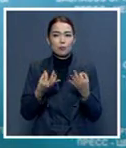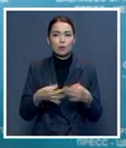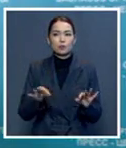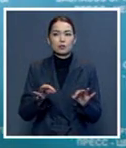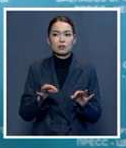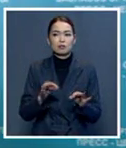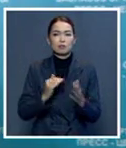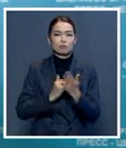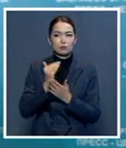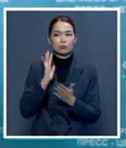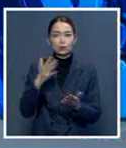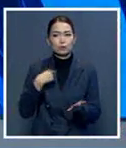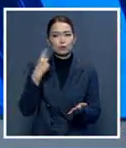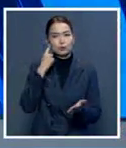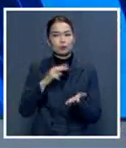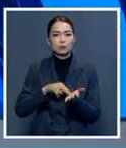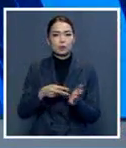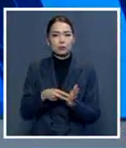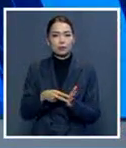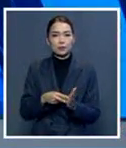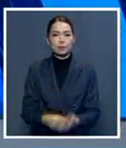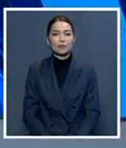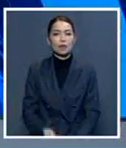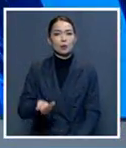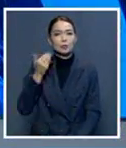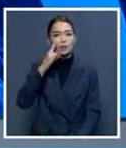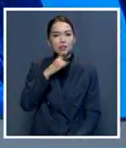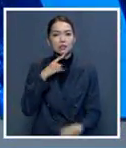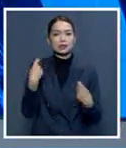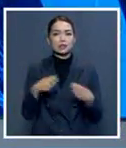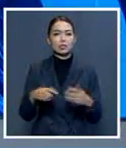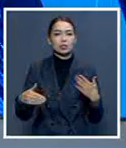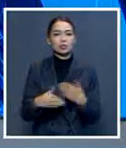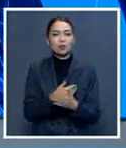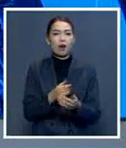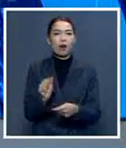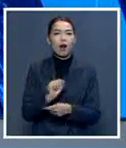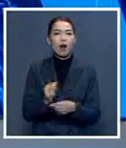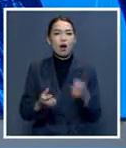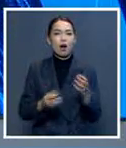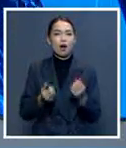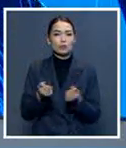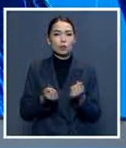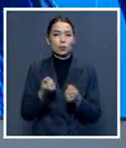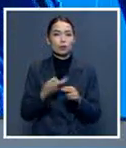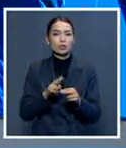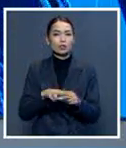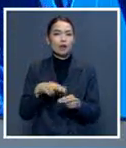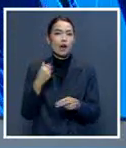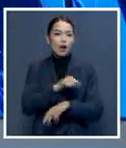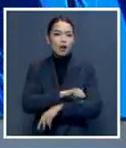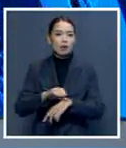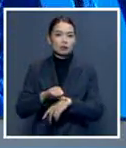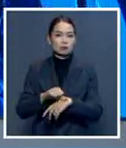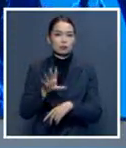атсалысуымыз керек деп ойлаймын. Былтыр Қазақстанда сатылған жаңа автокөліктердің жартысынан астамы шетелдік автокөліктер.